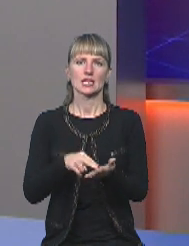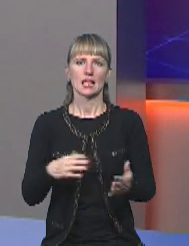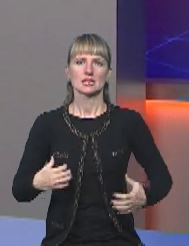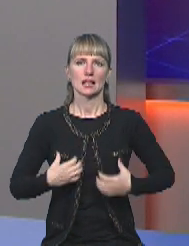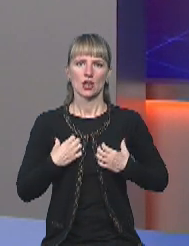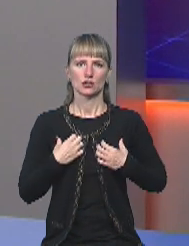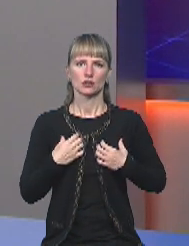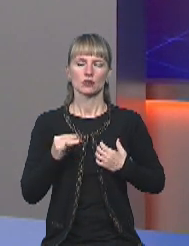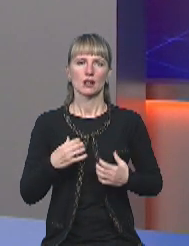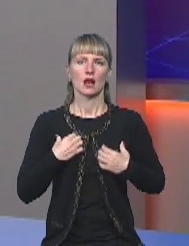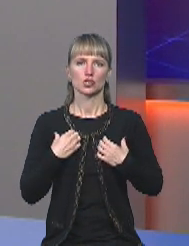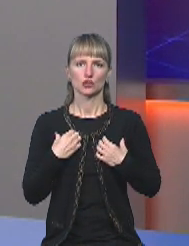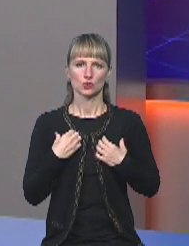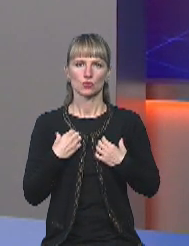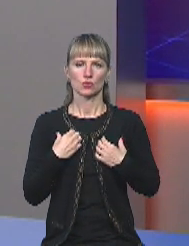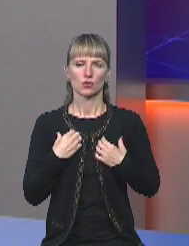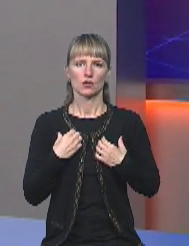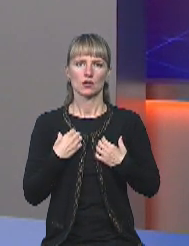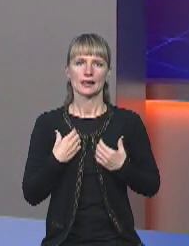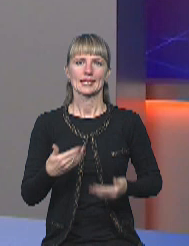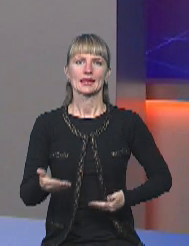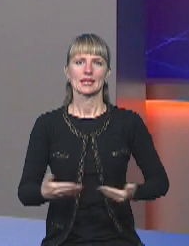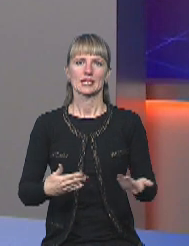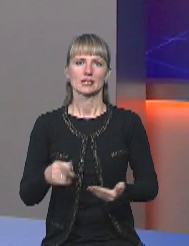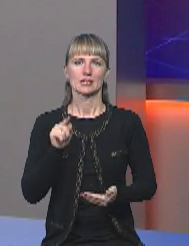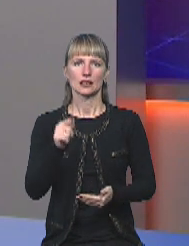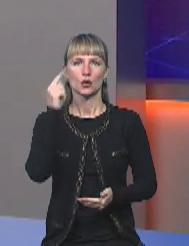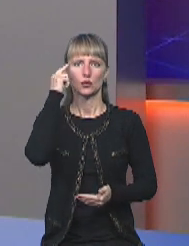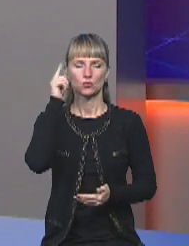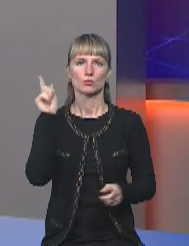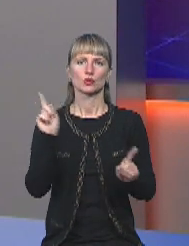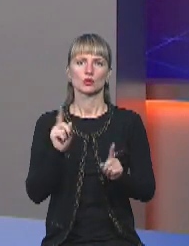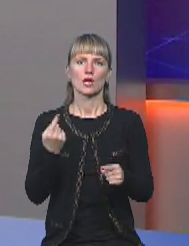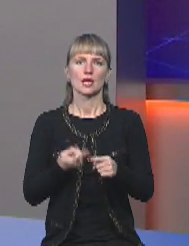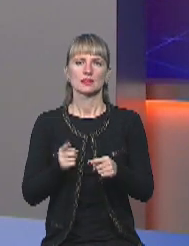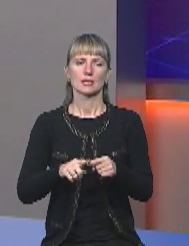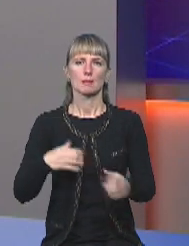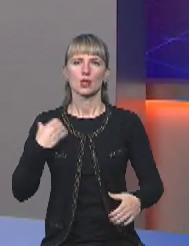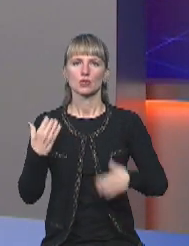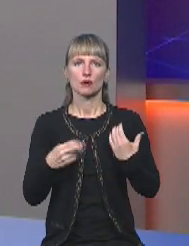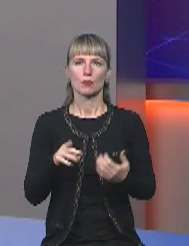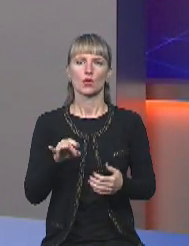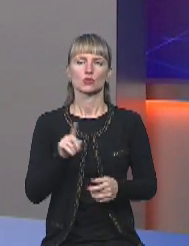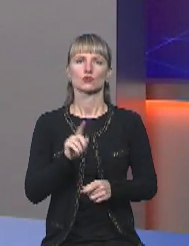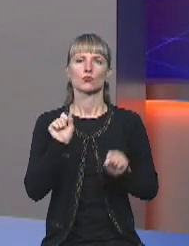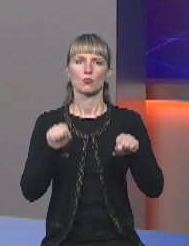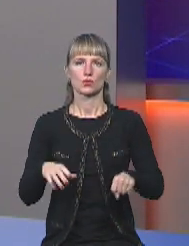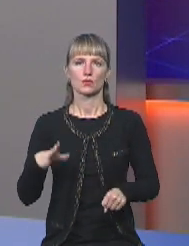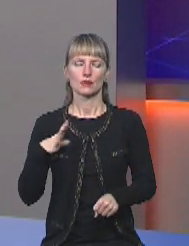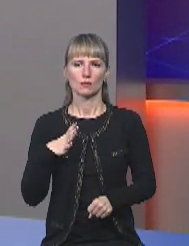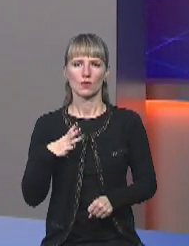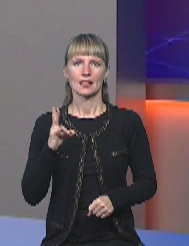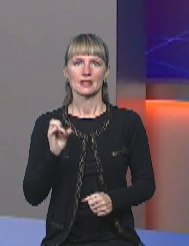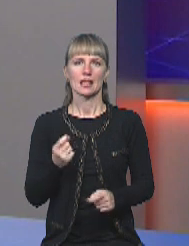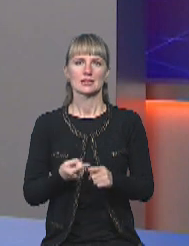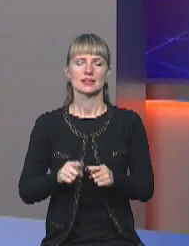страшно, і лячно, і ти розумієш, що знов ці переживання про те, що може відбуватися на